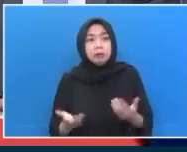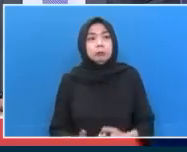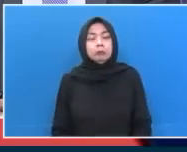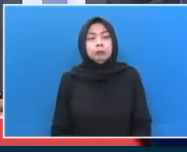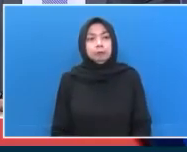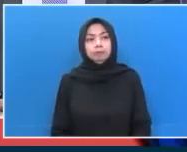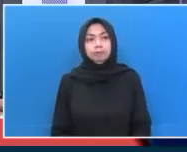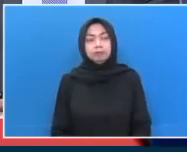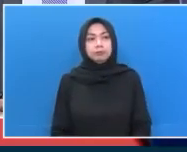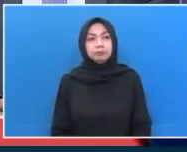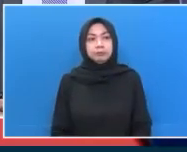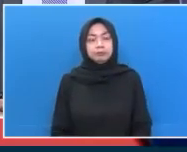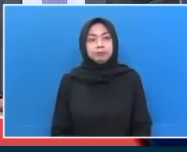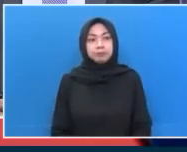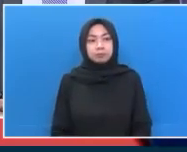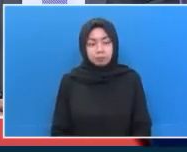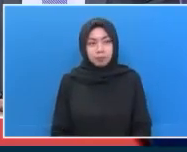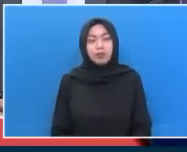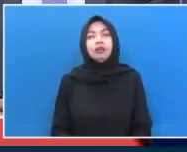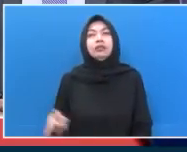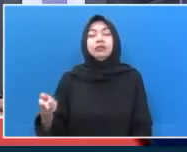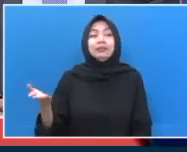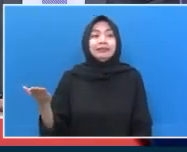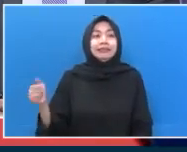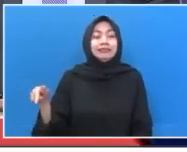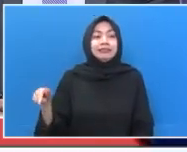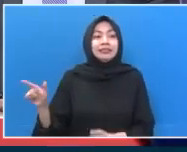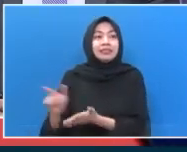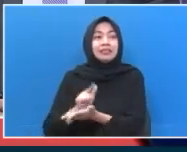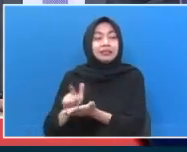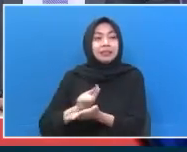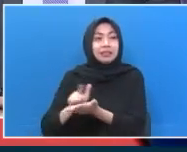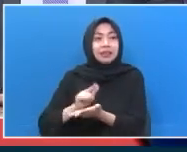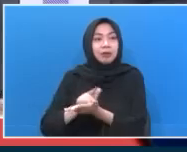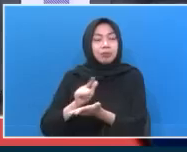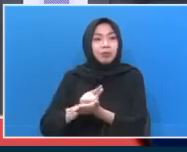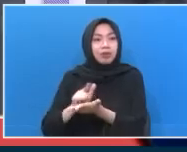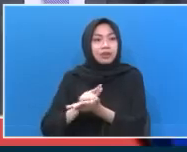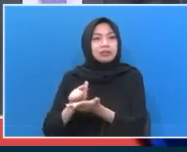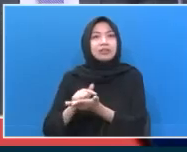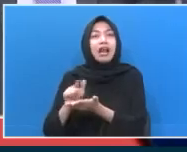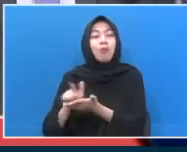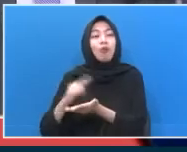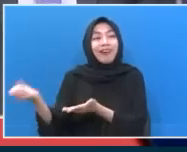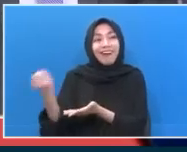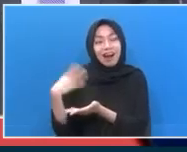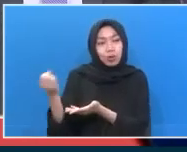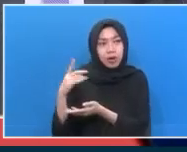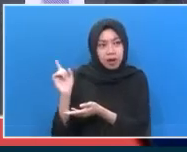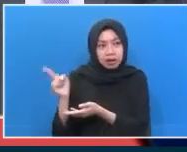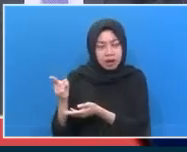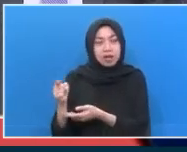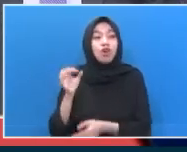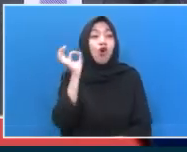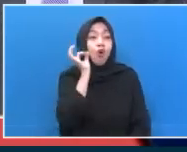pada saat adanya laporan polisi memang belum dalam bentuk laporan polisi hanya pengaduan bahwa orang